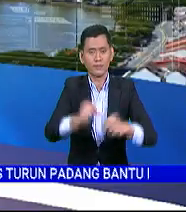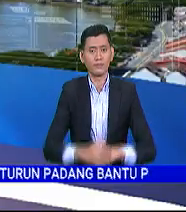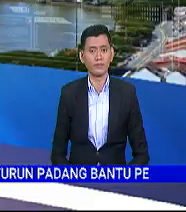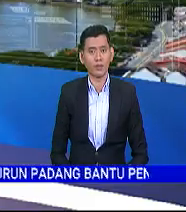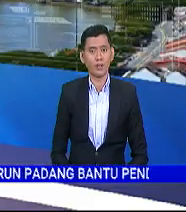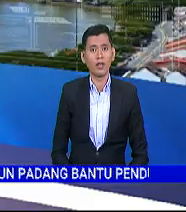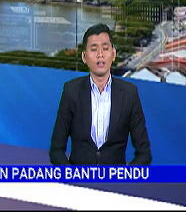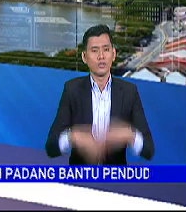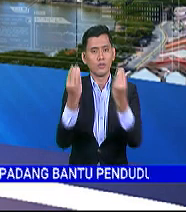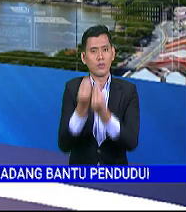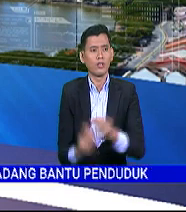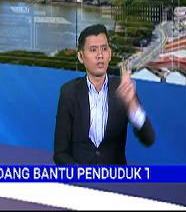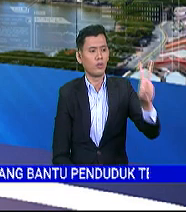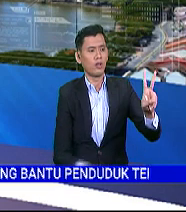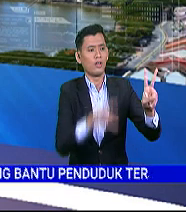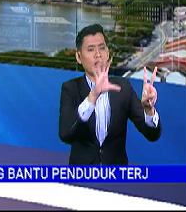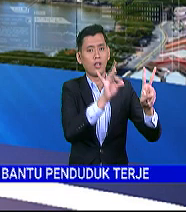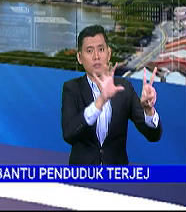Sementara itu, sejumlah